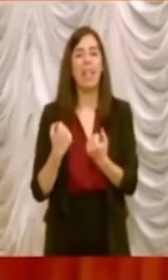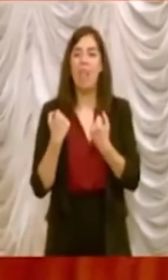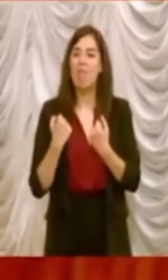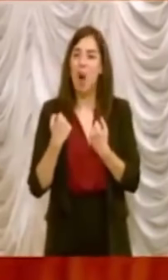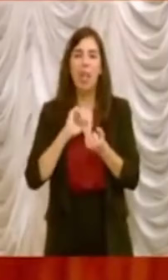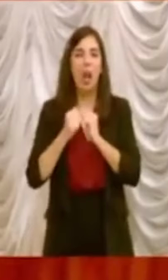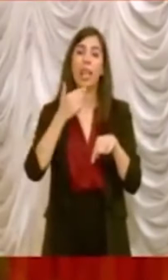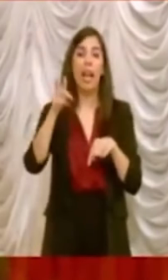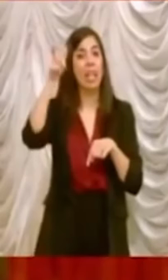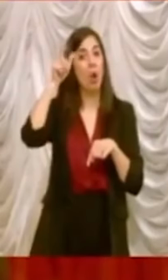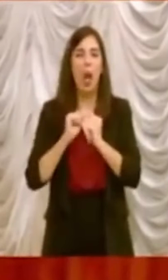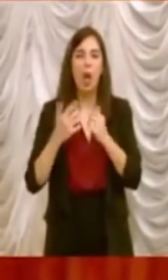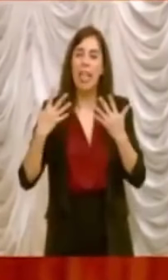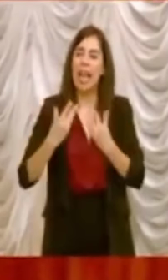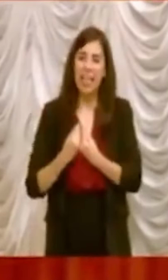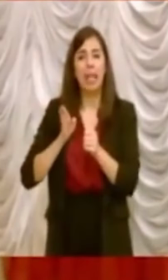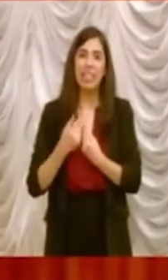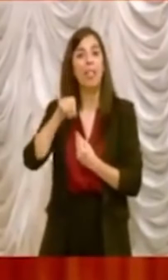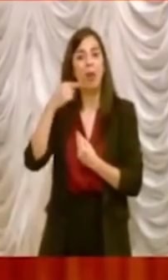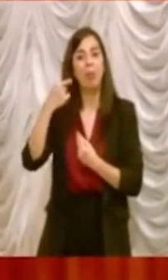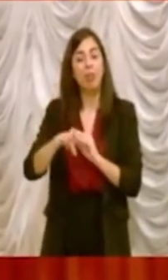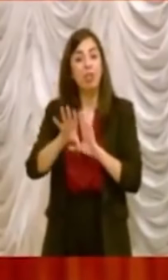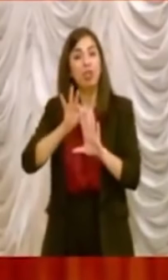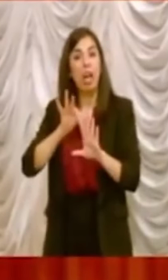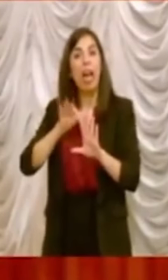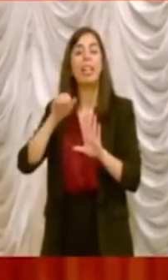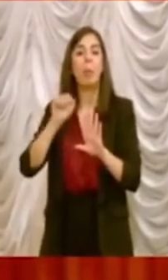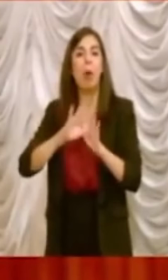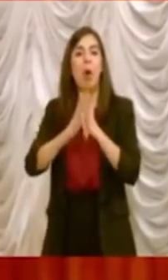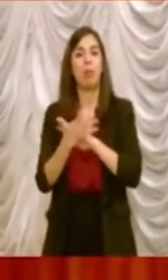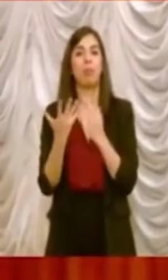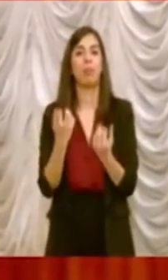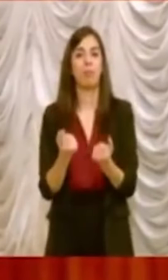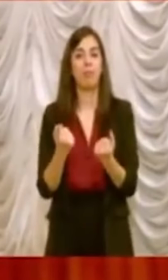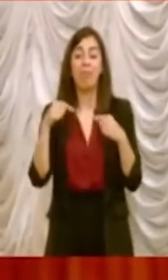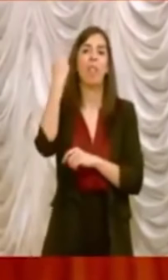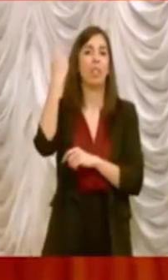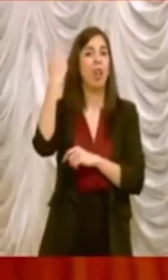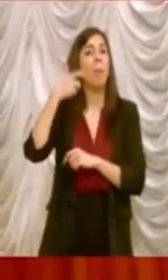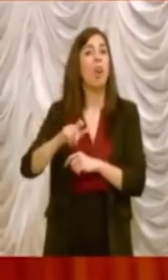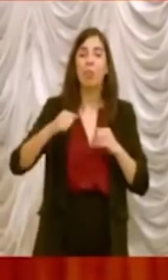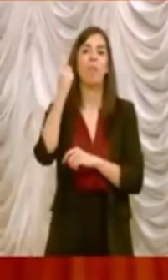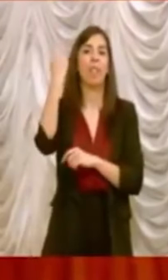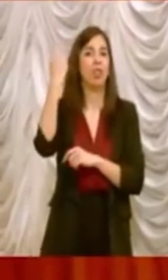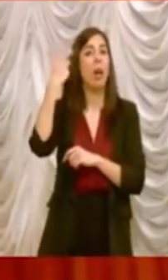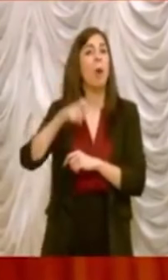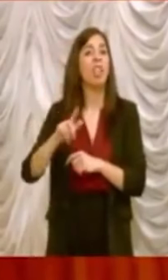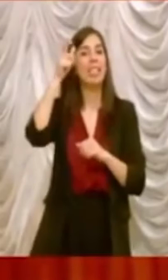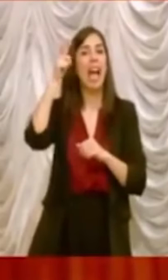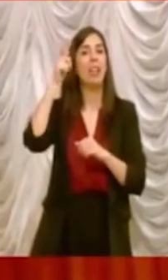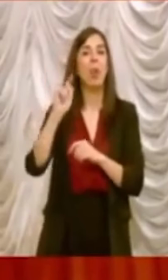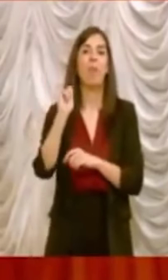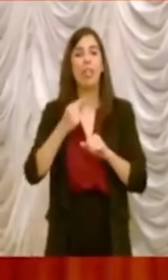insieme a me e agli altri invisibili per portare porno la scelta, e da oggi noi possiamo dire che vince la criminalità, perché la